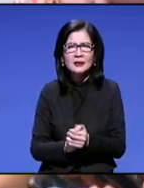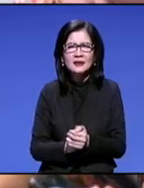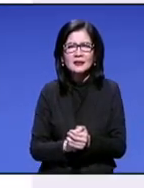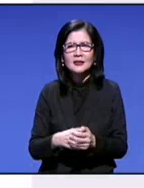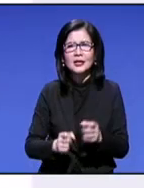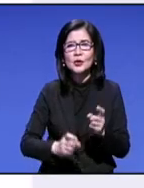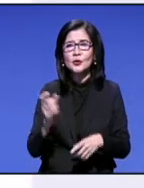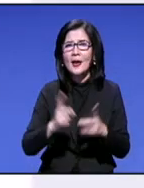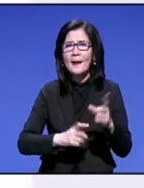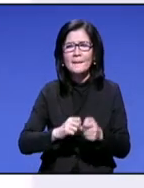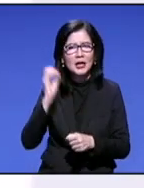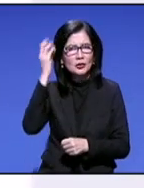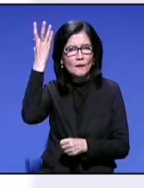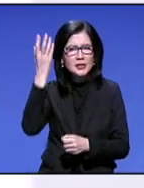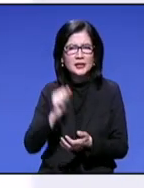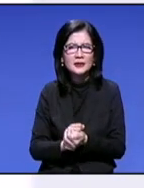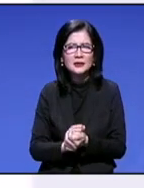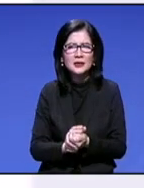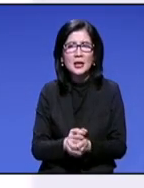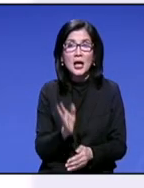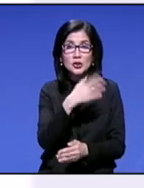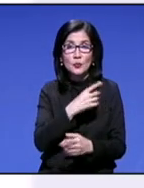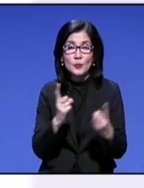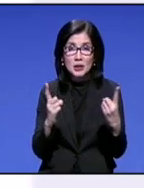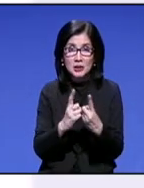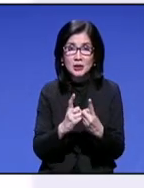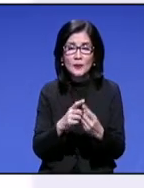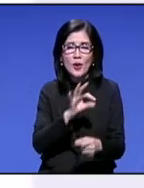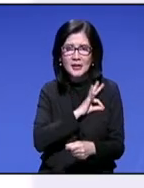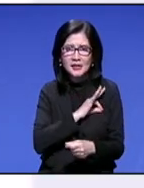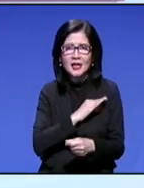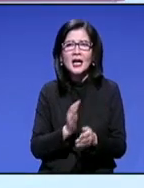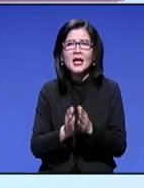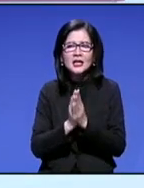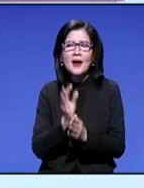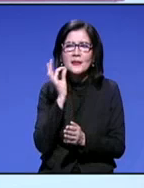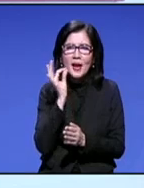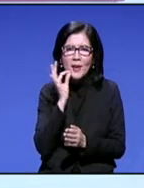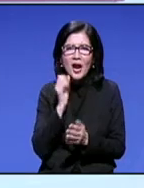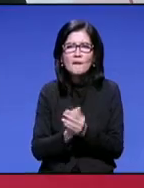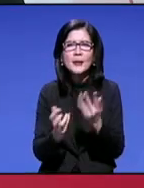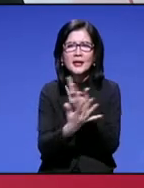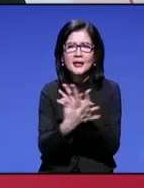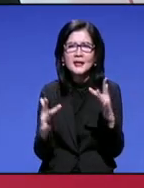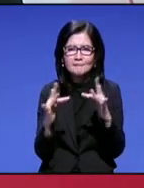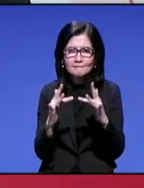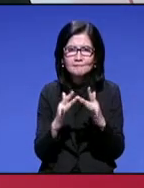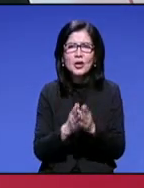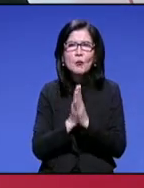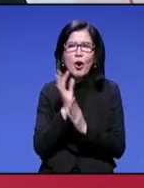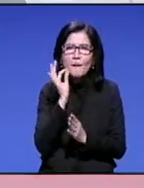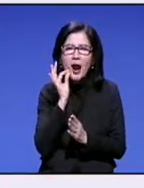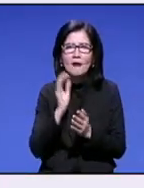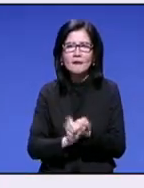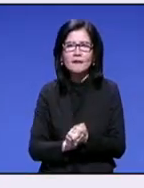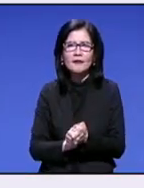inovasi. Sebelum bertemu langsung dengan Presiden, Ahmad Zaki meminta maaf pada netizen terkait cuitannya 13 Februari lalu.